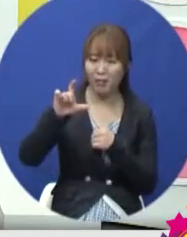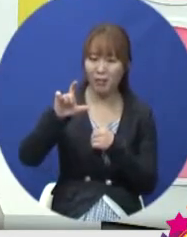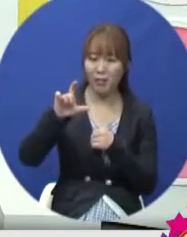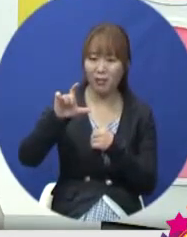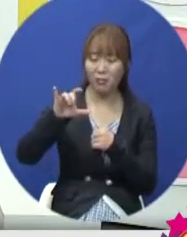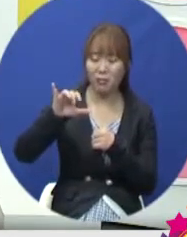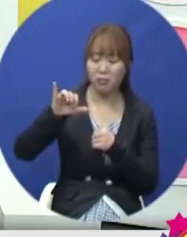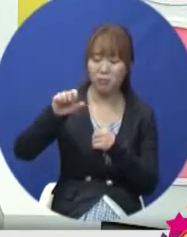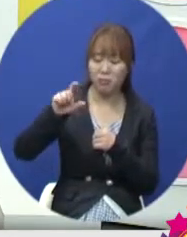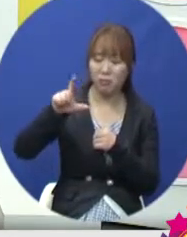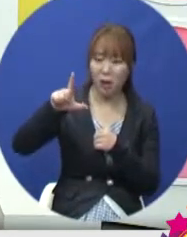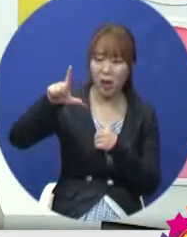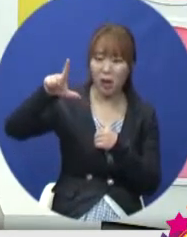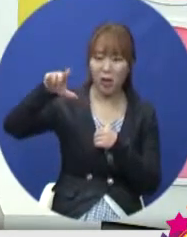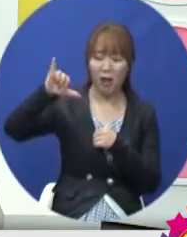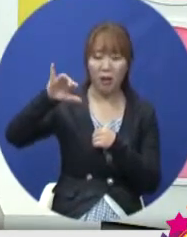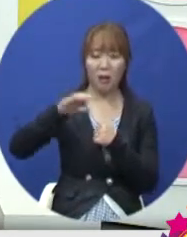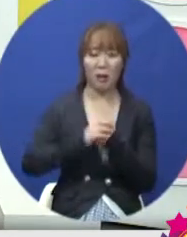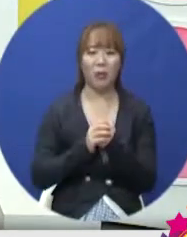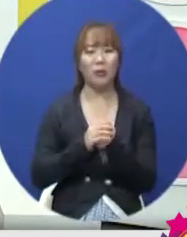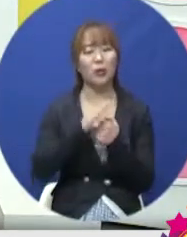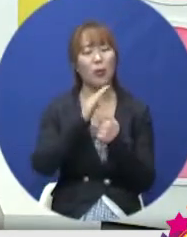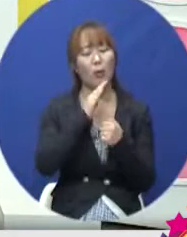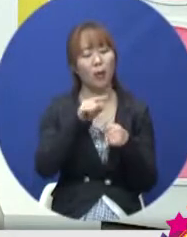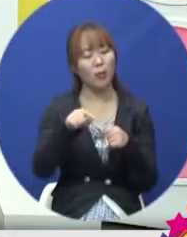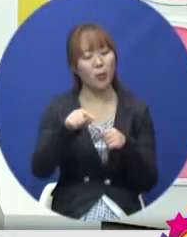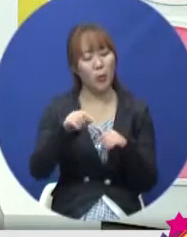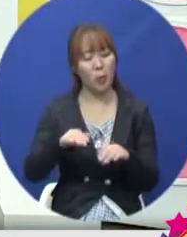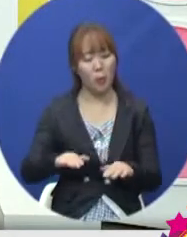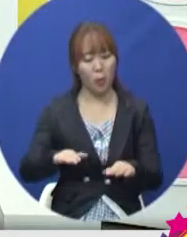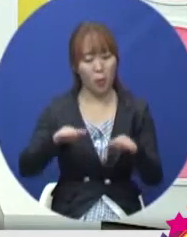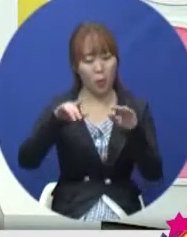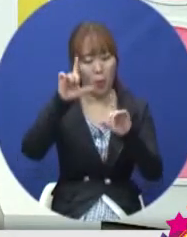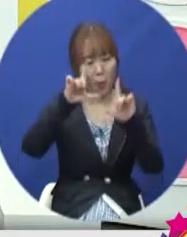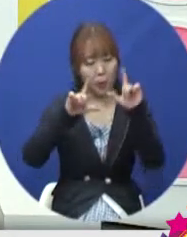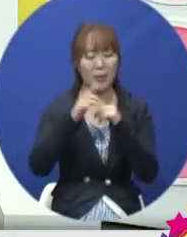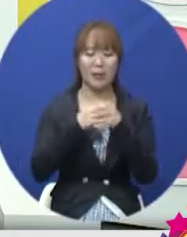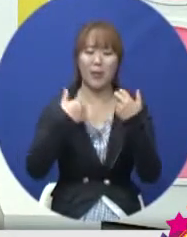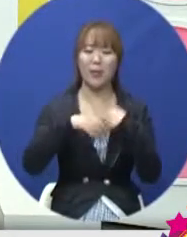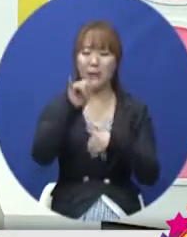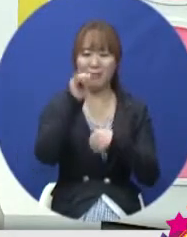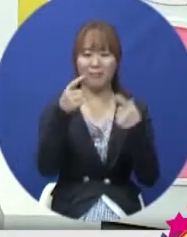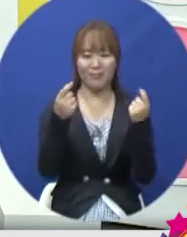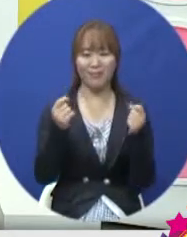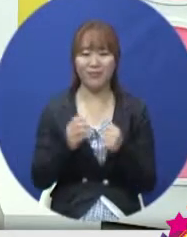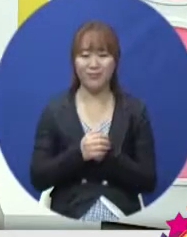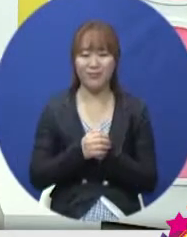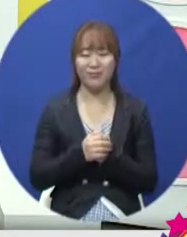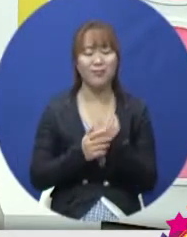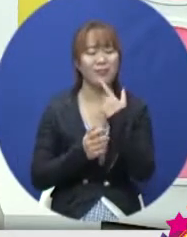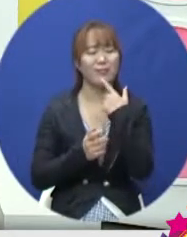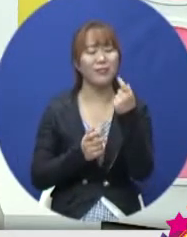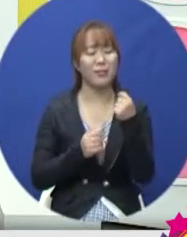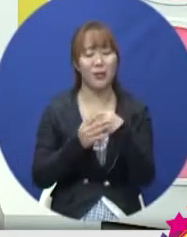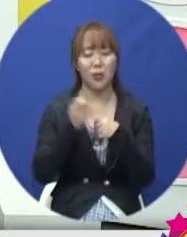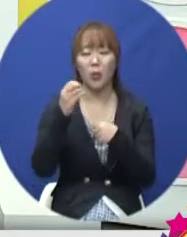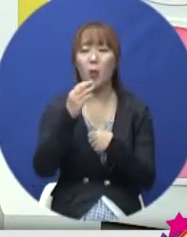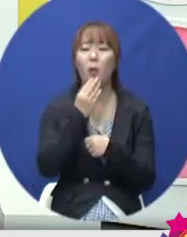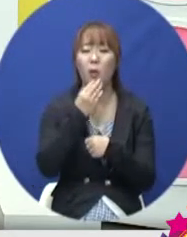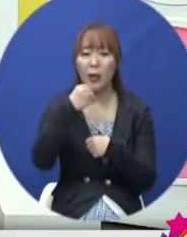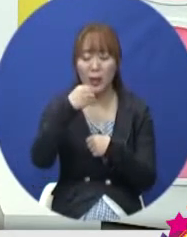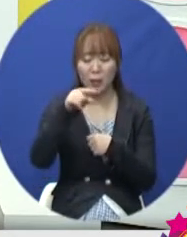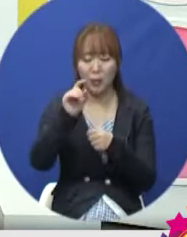크는 그쵸? 모습이 너무 좋잖아요. 다음 날에는 요만해지고 너무 그게 신비롭고 재밌더라고요. 예, 그리고 오이는